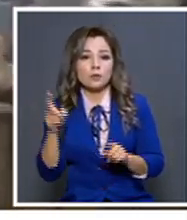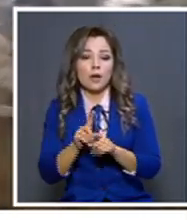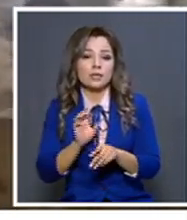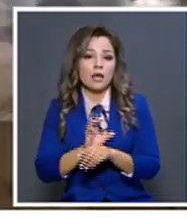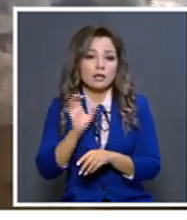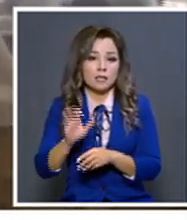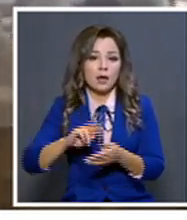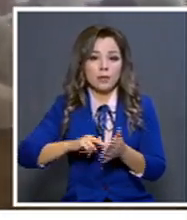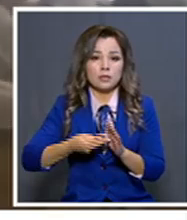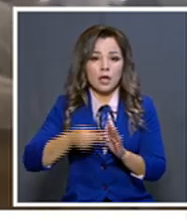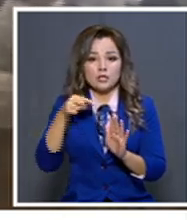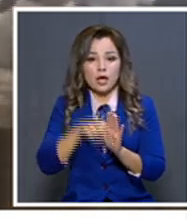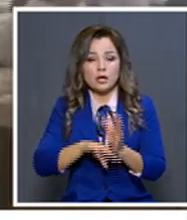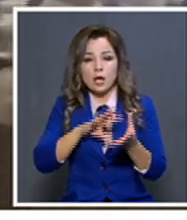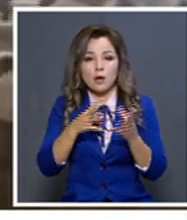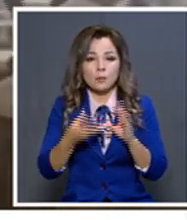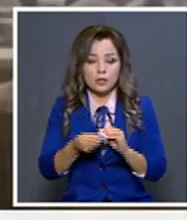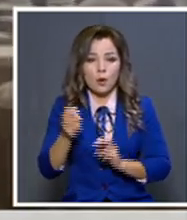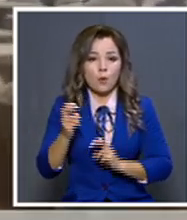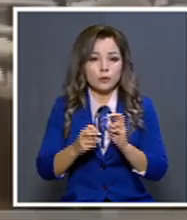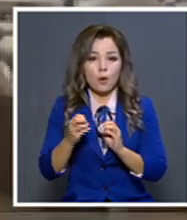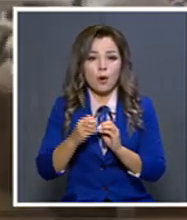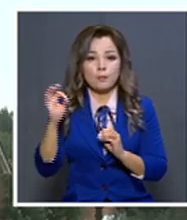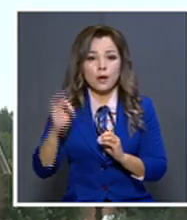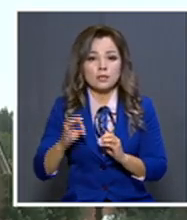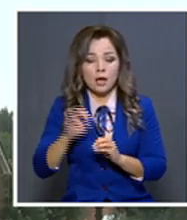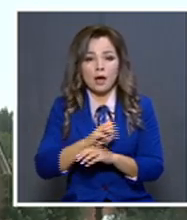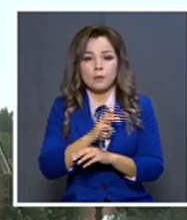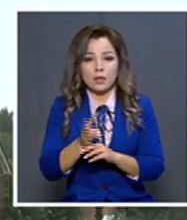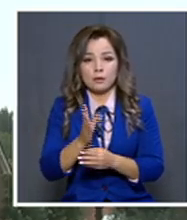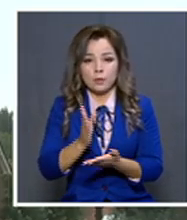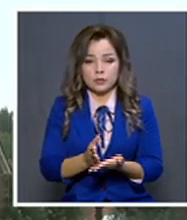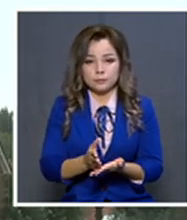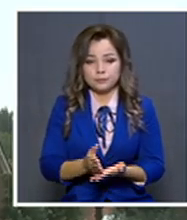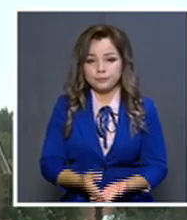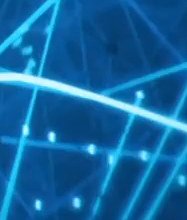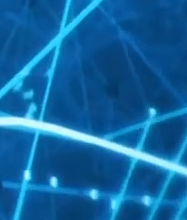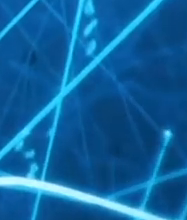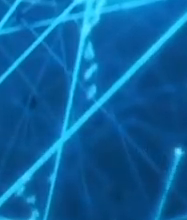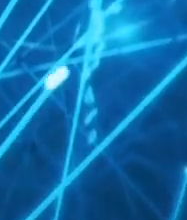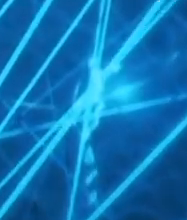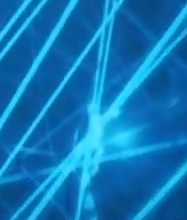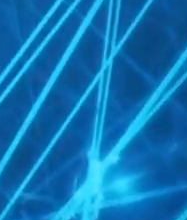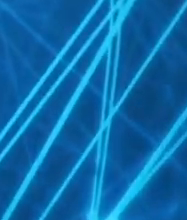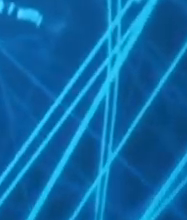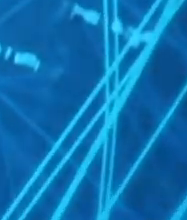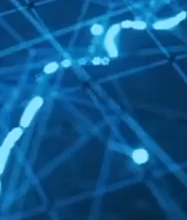экспорттап, елдің ішкі жалпы өнімнің 10% қамтып отыр.